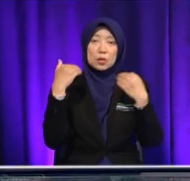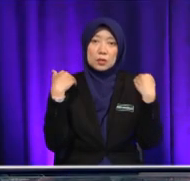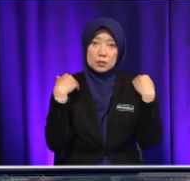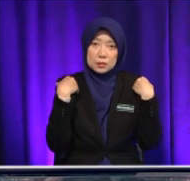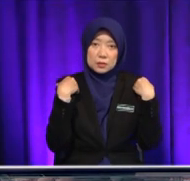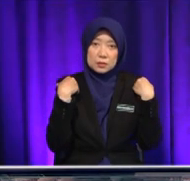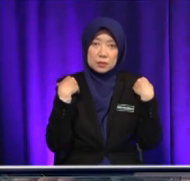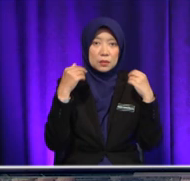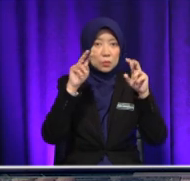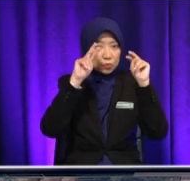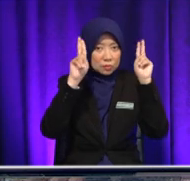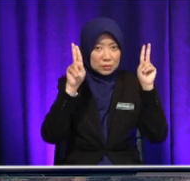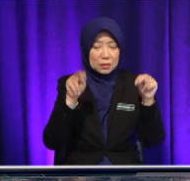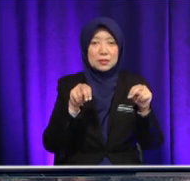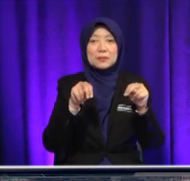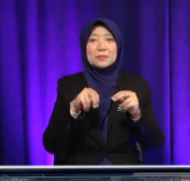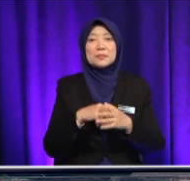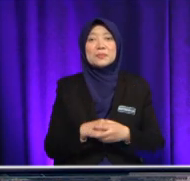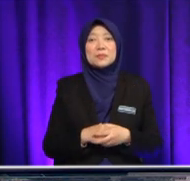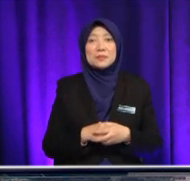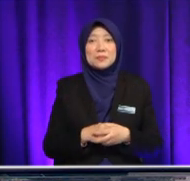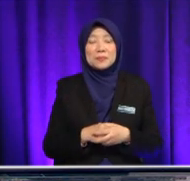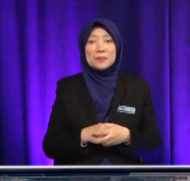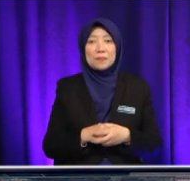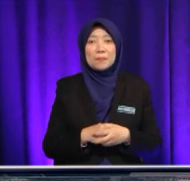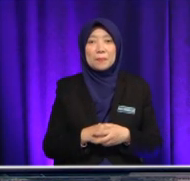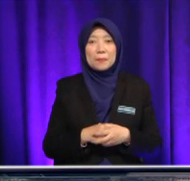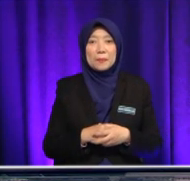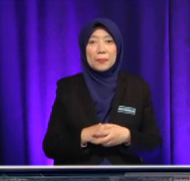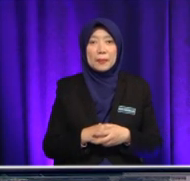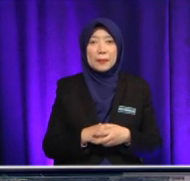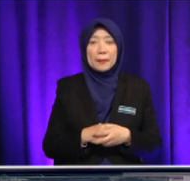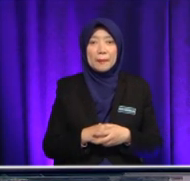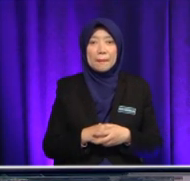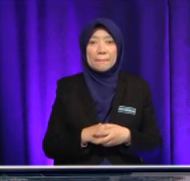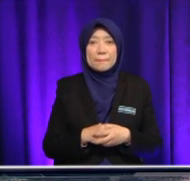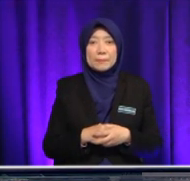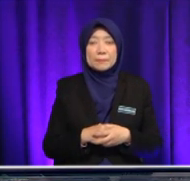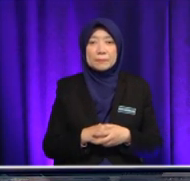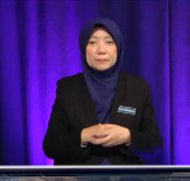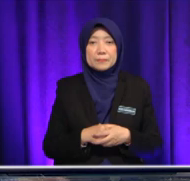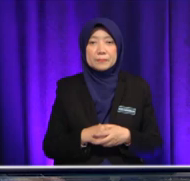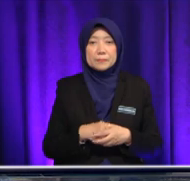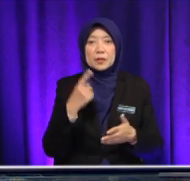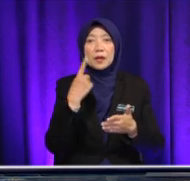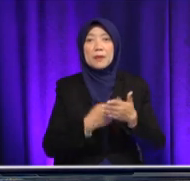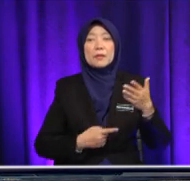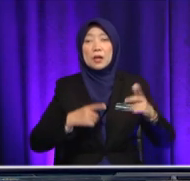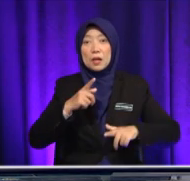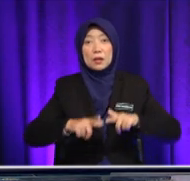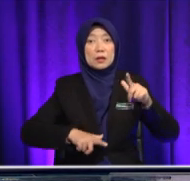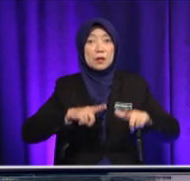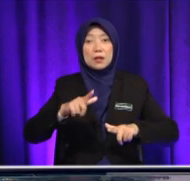minda untuk Sean? Oh, ada ya, cikgu. Ada Sean. Okey. Cikgu bacakan. Okey. Alright. Okey. Apakah